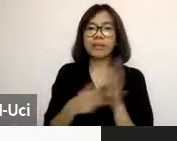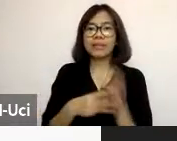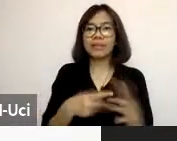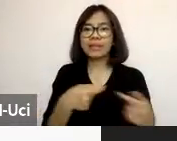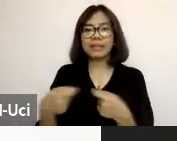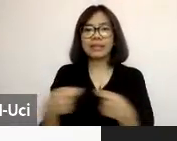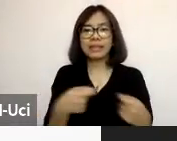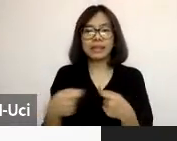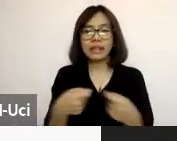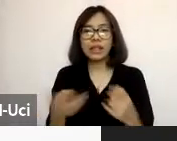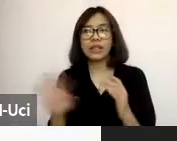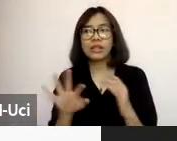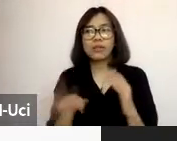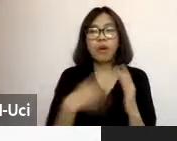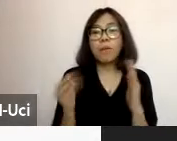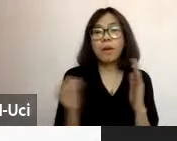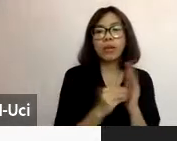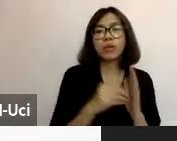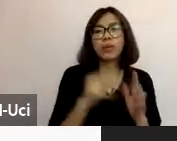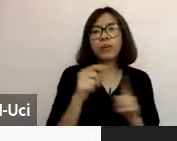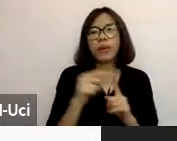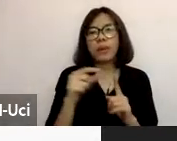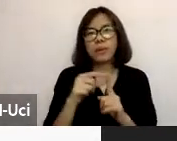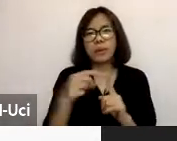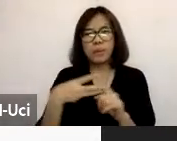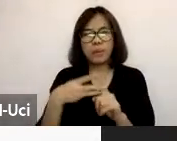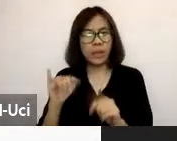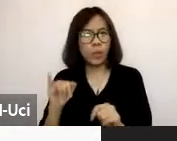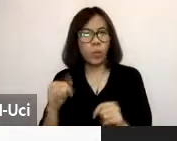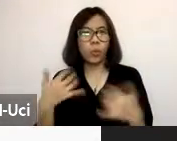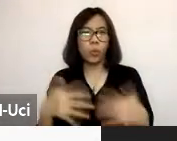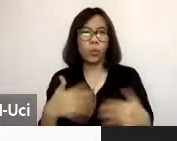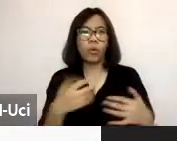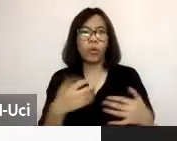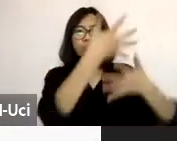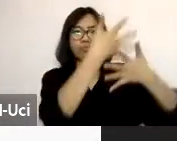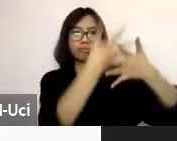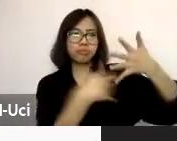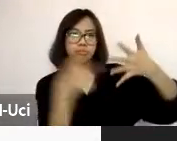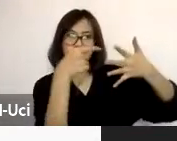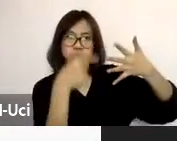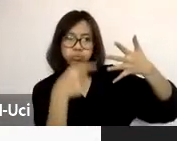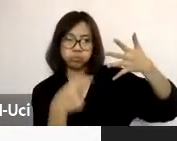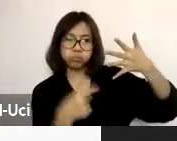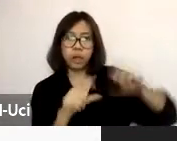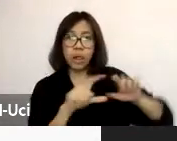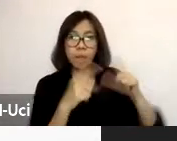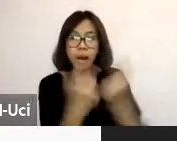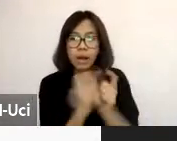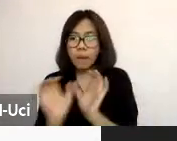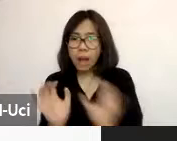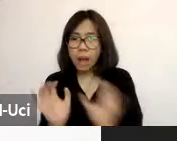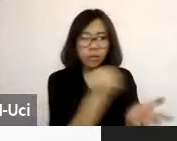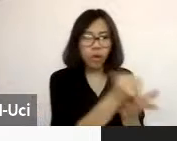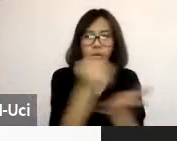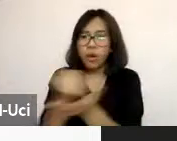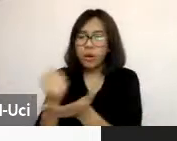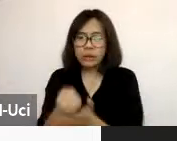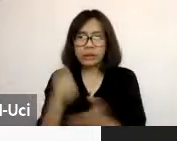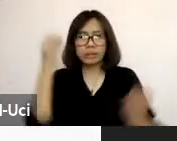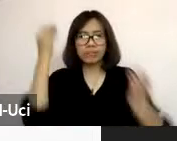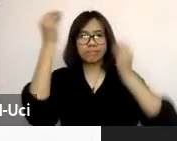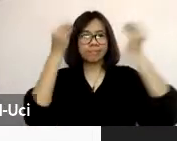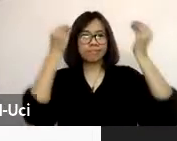diatur dalam PBI jadi begitu banyaknya lembaga yang berwenang ini sangat menyulitkan yang kedua